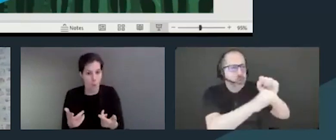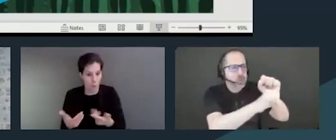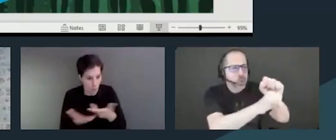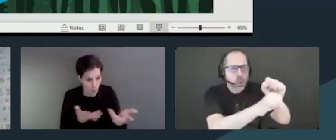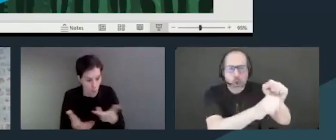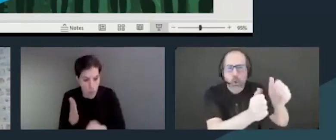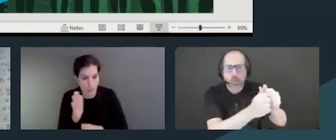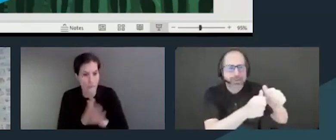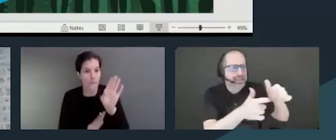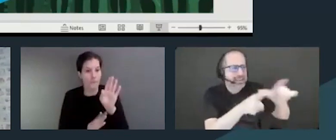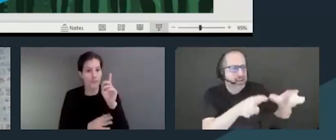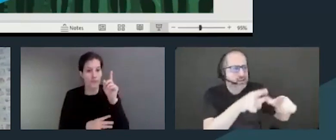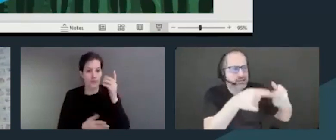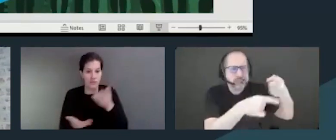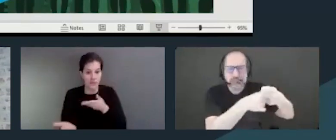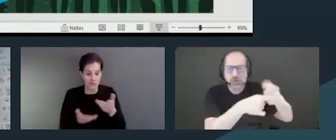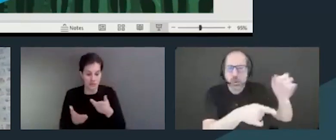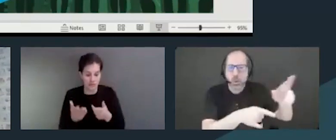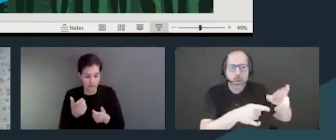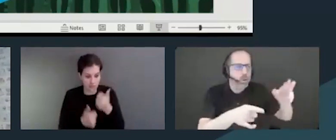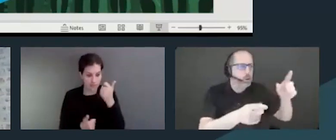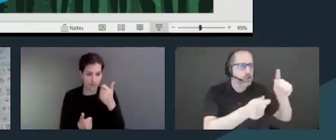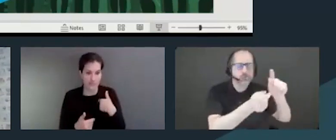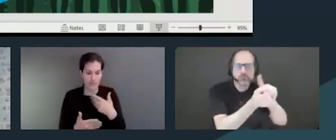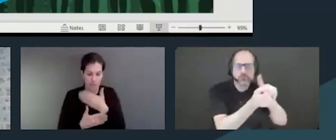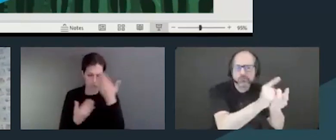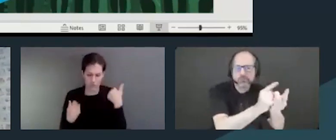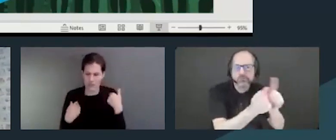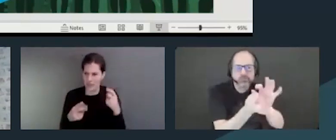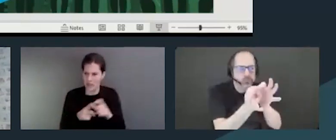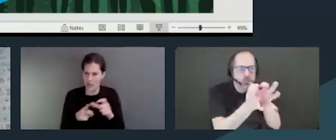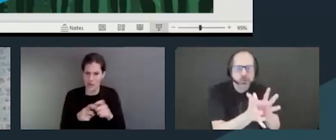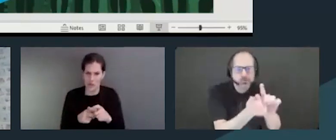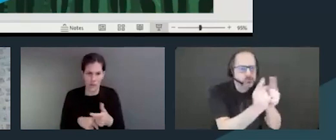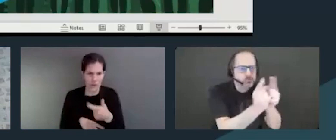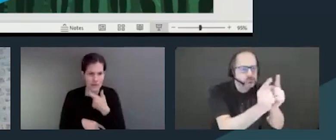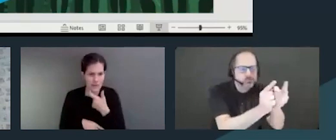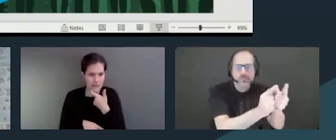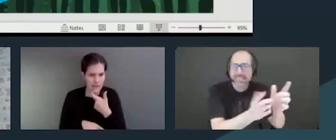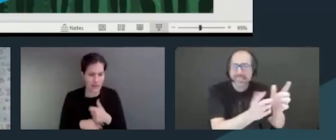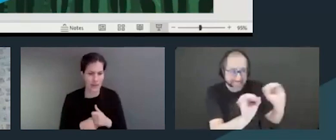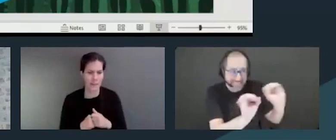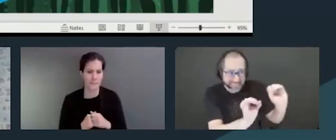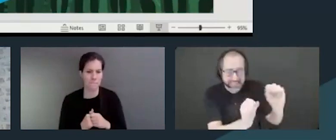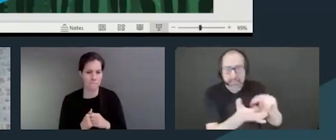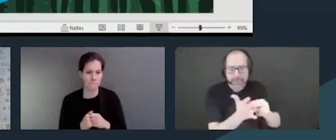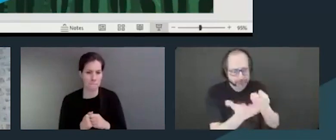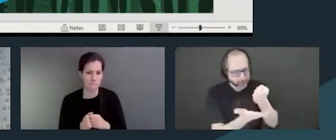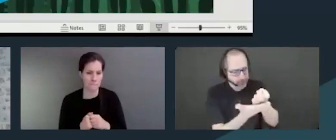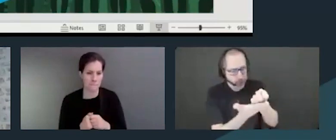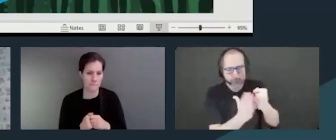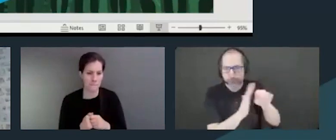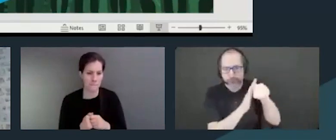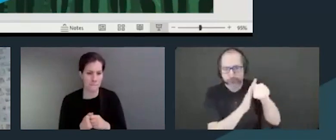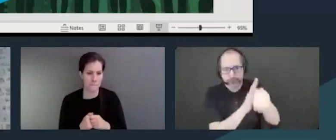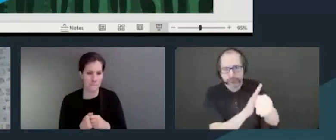a ses impacts ou a des impacts, des répercussions sur l'économie. Donc, comme je l'ai mentionné un peu plus